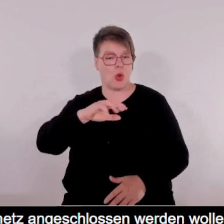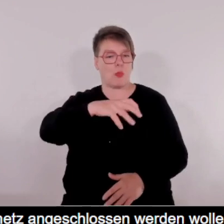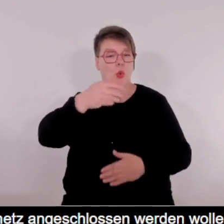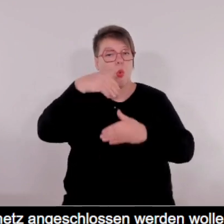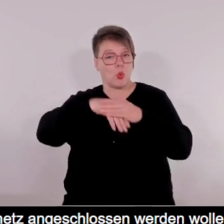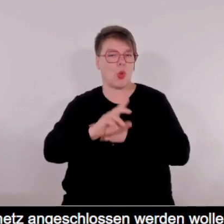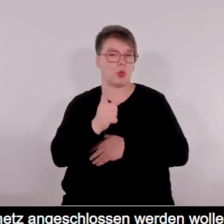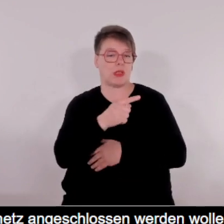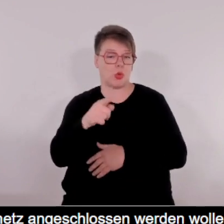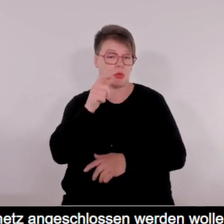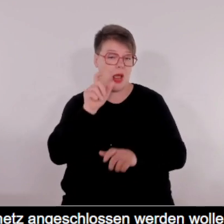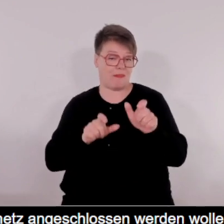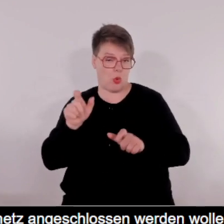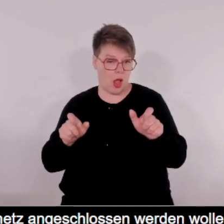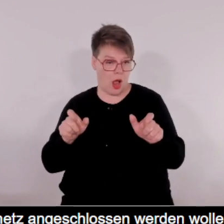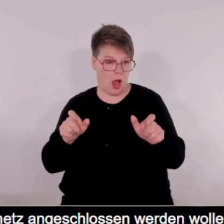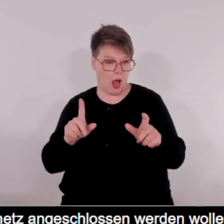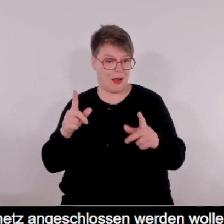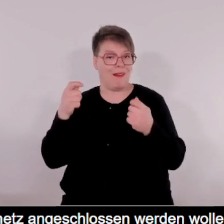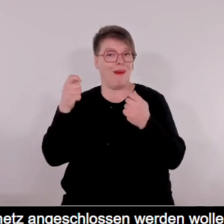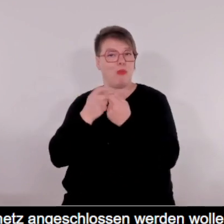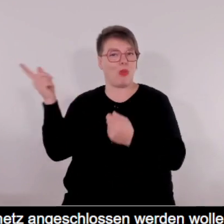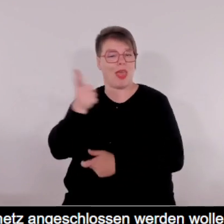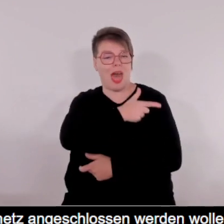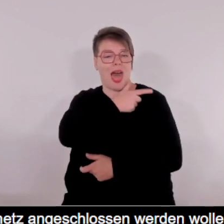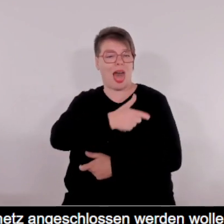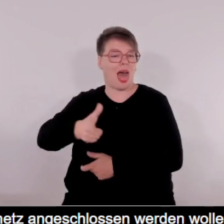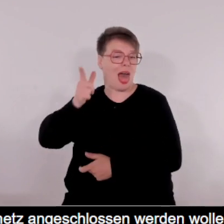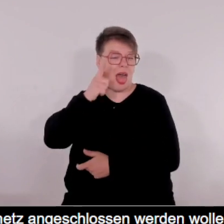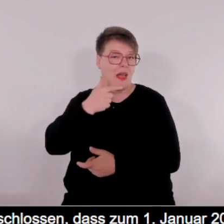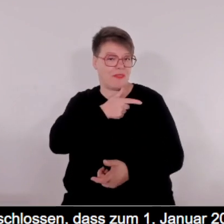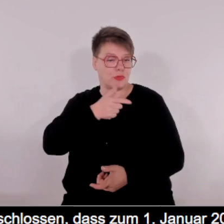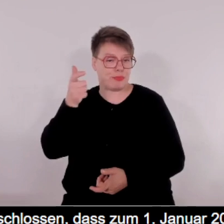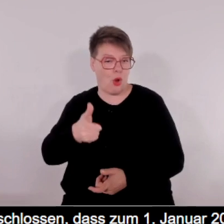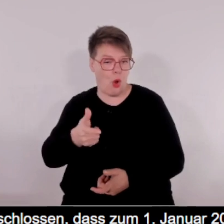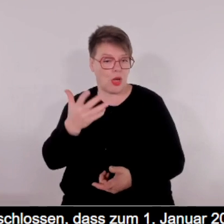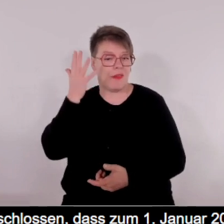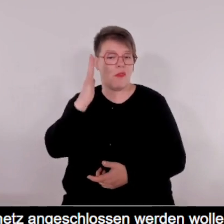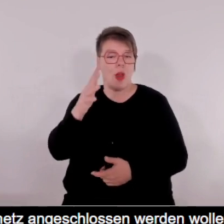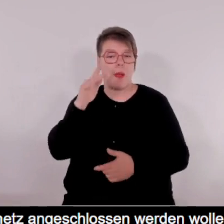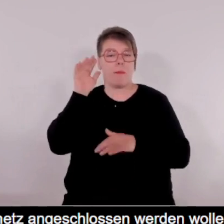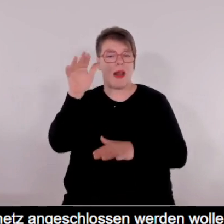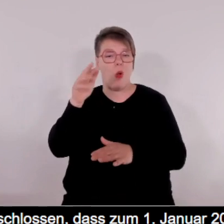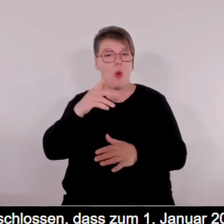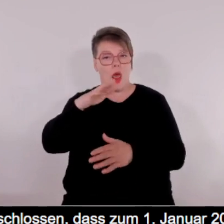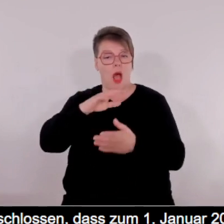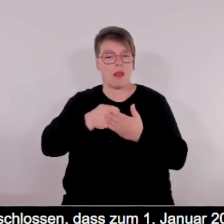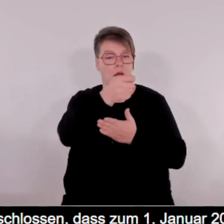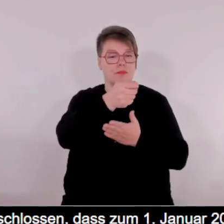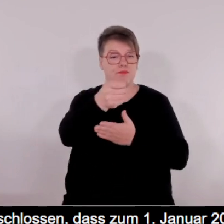Bestandsgebäude prüfen und schauen, wo könnten wir künftig mit